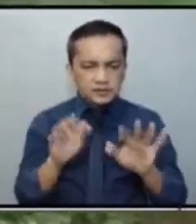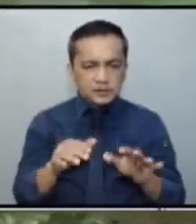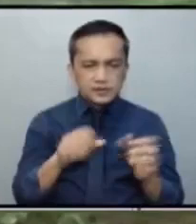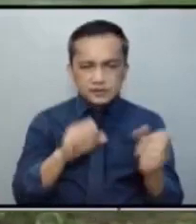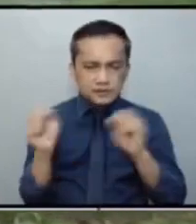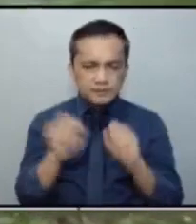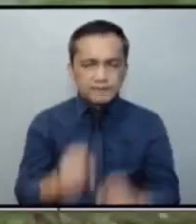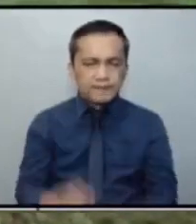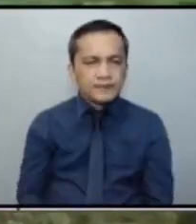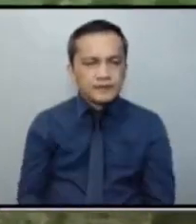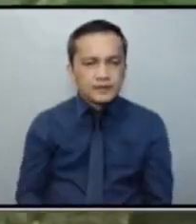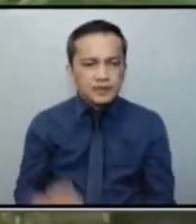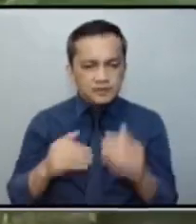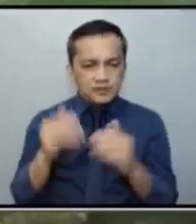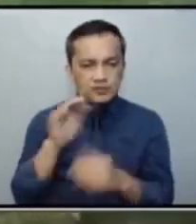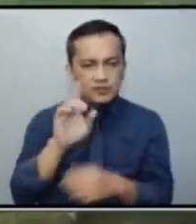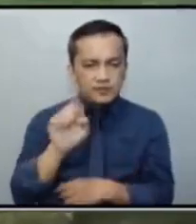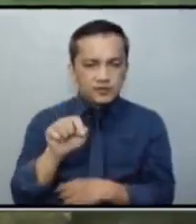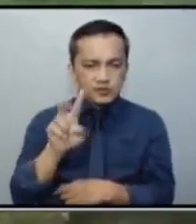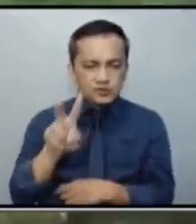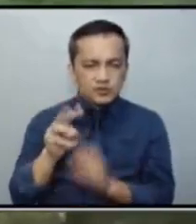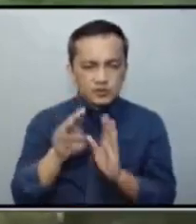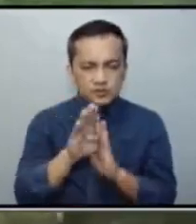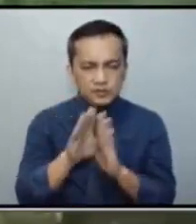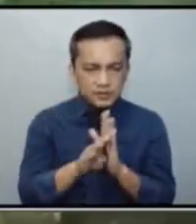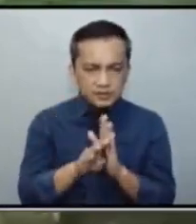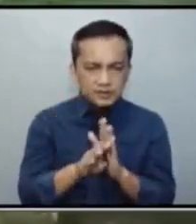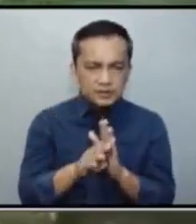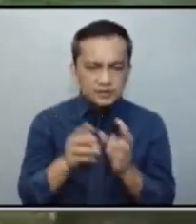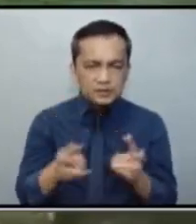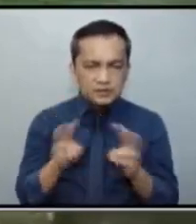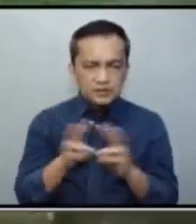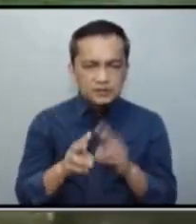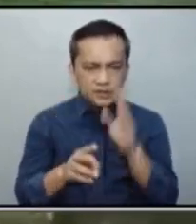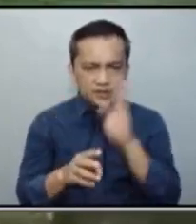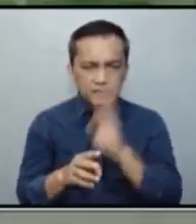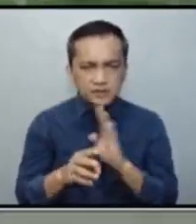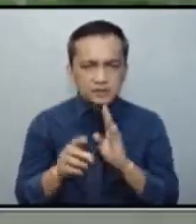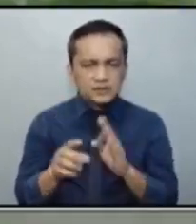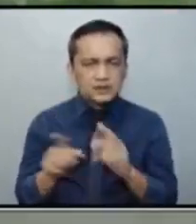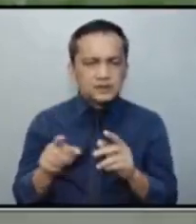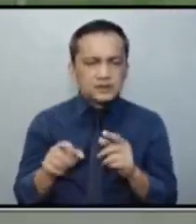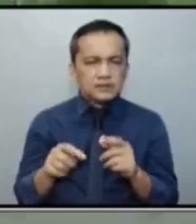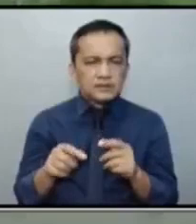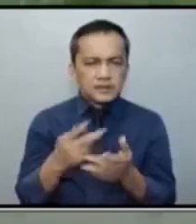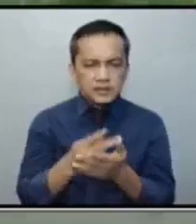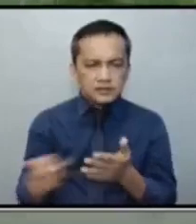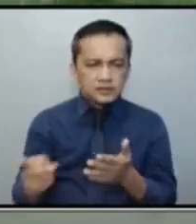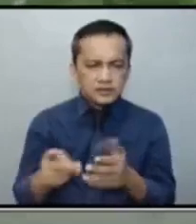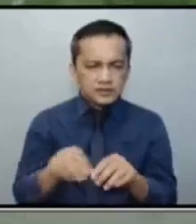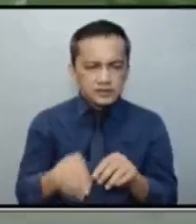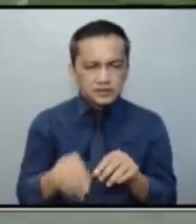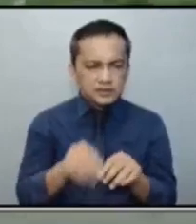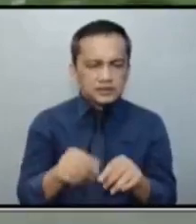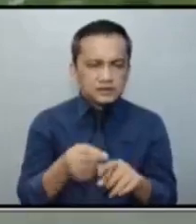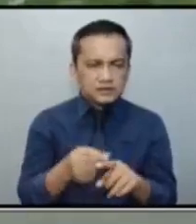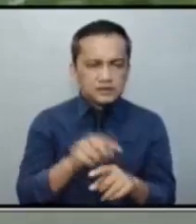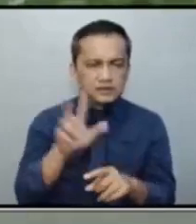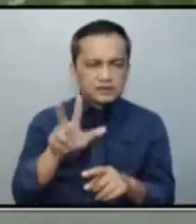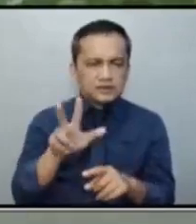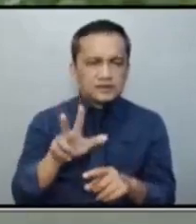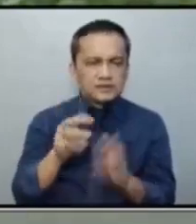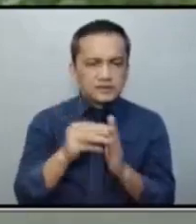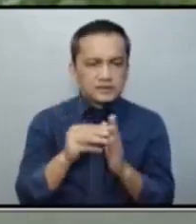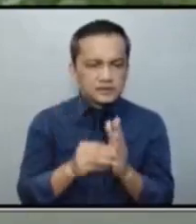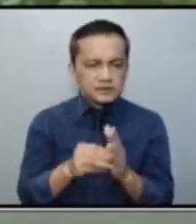mahigit 1.2 billion pesos ang halaga ng pinsala at pagkalugi sa agrikultura mula sa tatlong rehiyon na